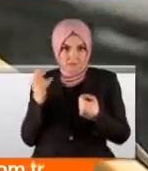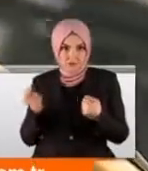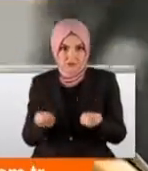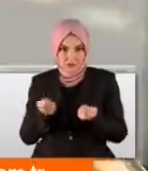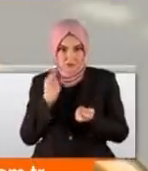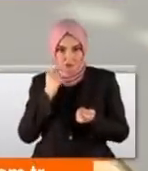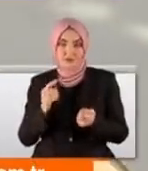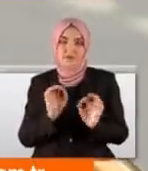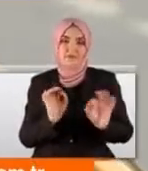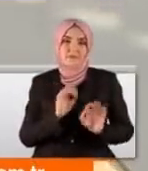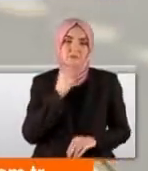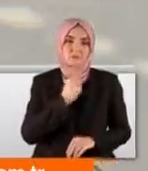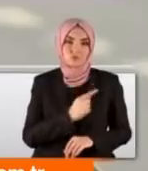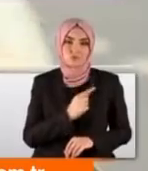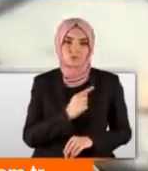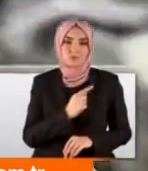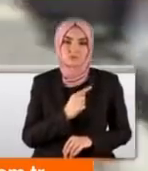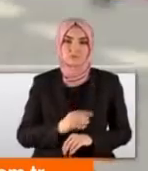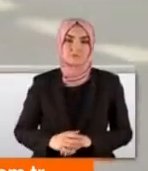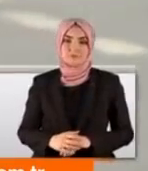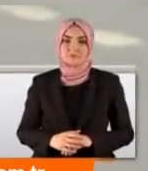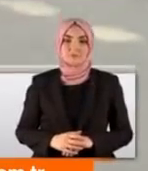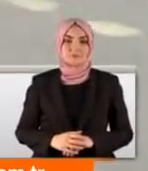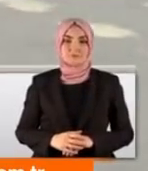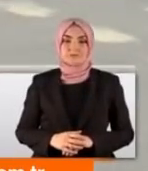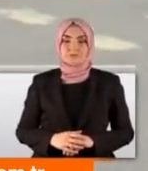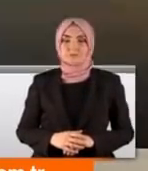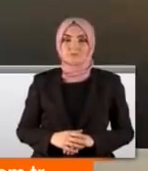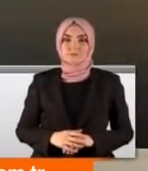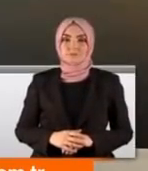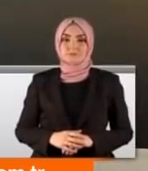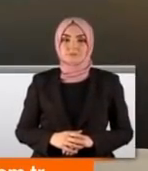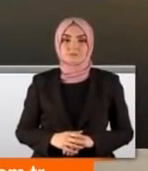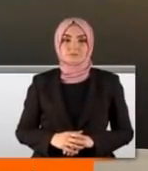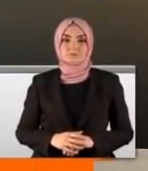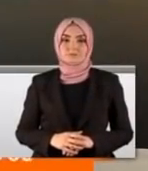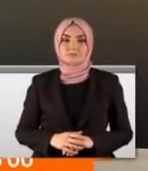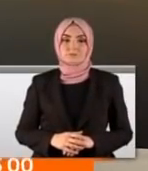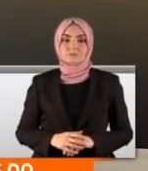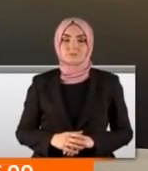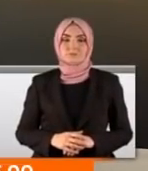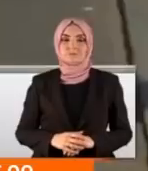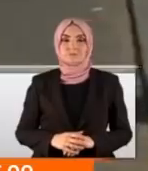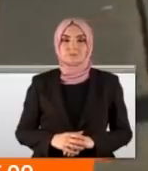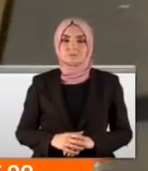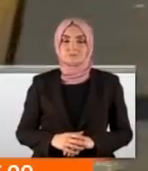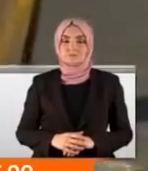lira durak ücreti ödeyeceksiniz günlük. Yaklaşık da 120-130 lira masrafınız olacaktır. Günlük 600-800 arası para toplar